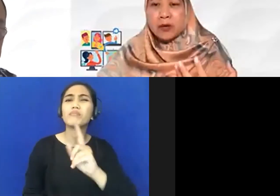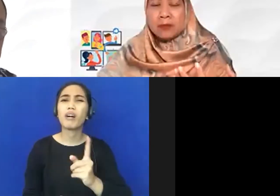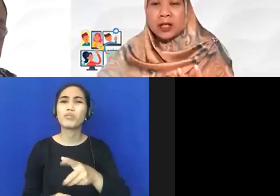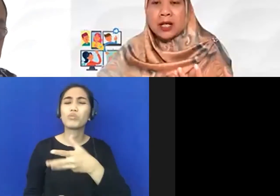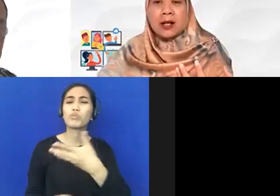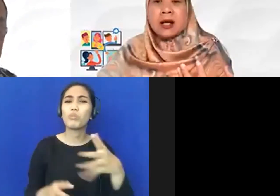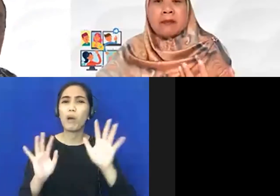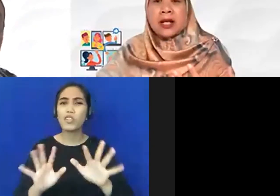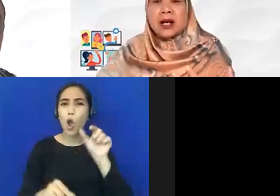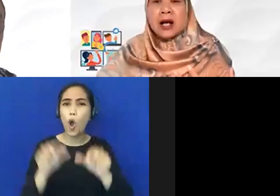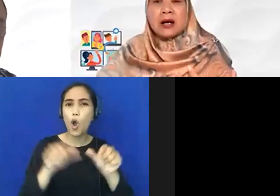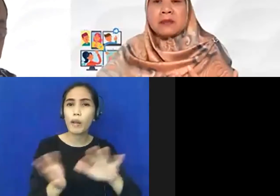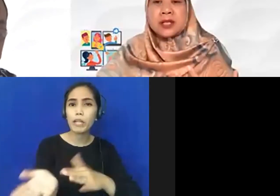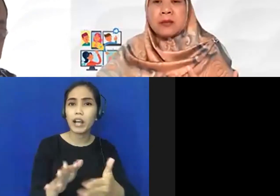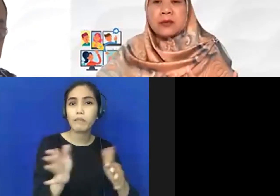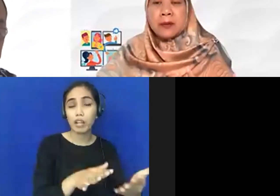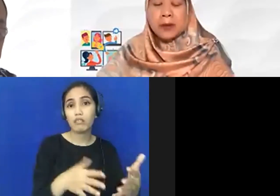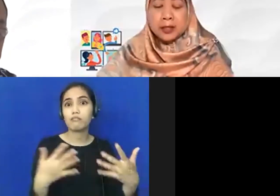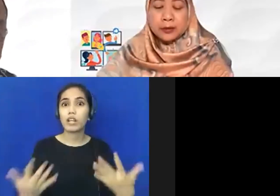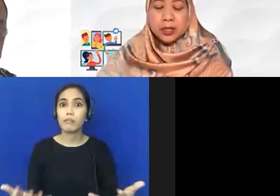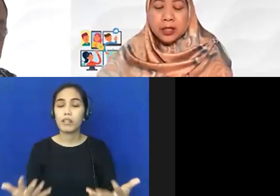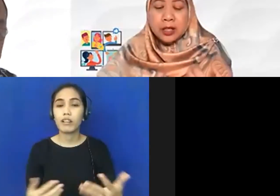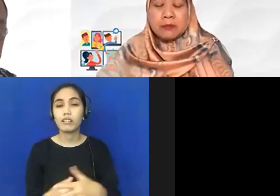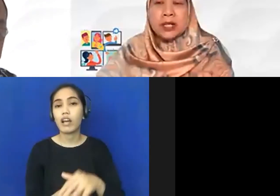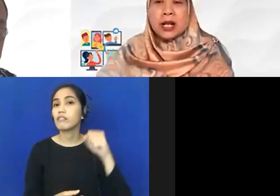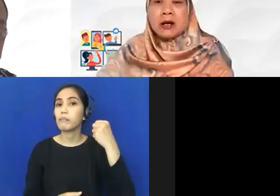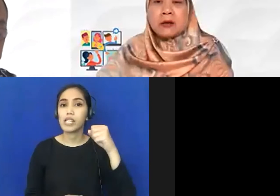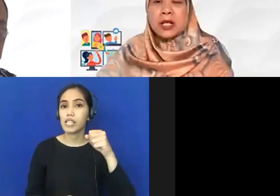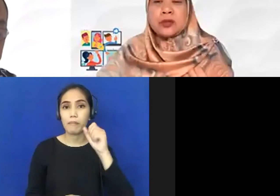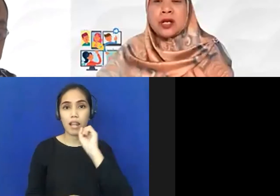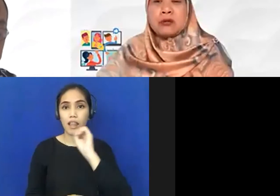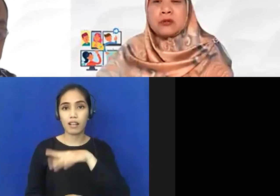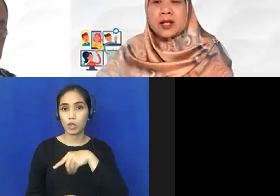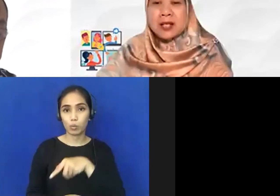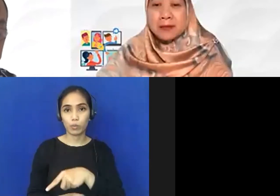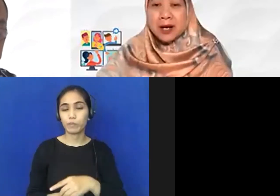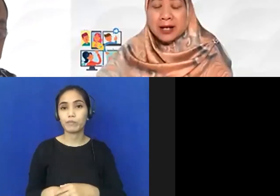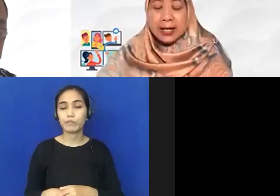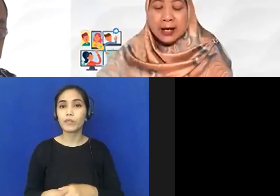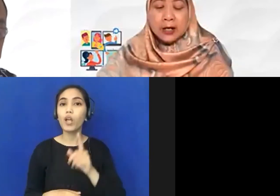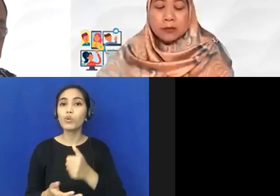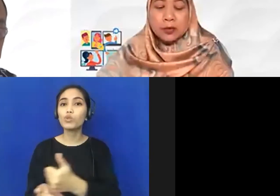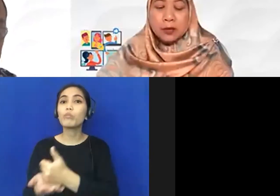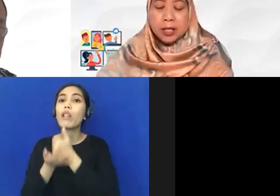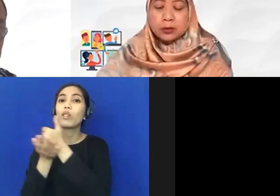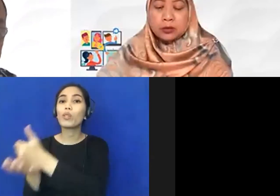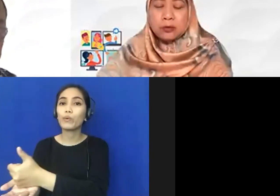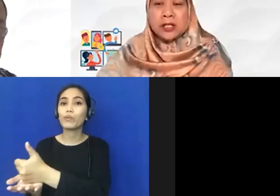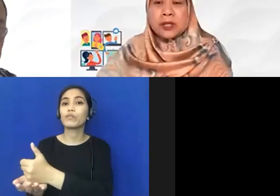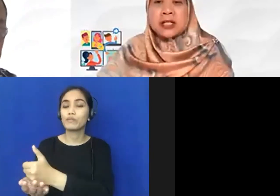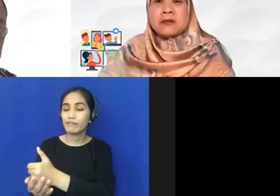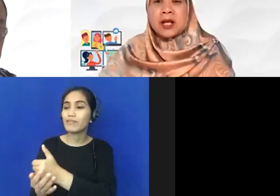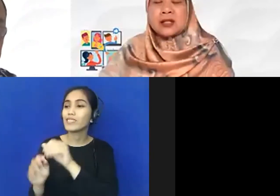tuh kok banyak orang meninggal, mereka nggak bisa mengungkapkan itu. Jadi berilah bantu dia untuk merasa aman ya, kemudian bantu